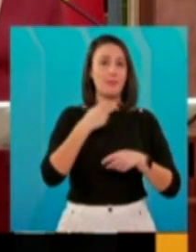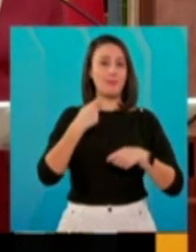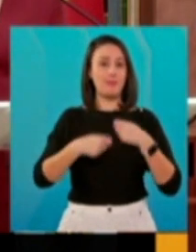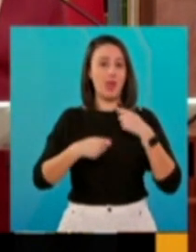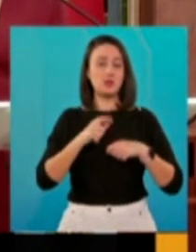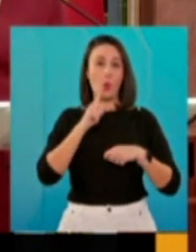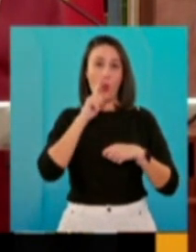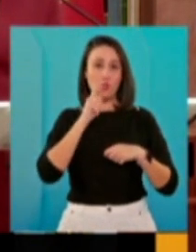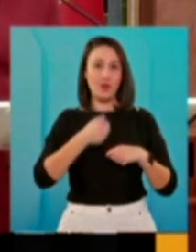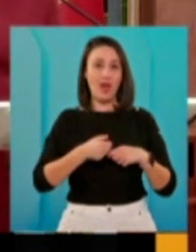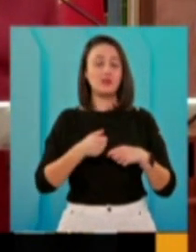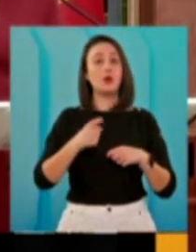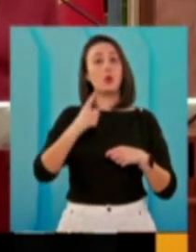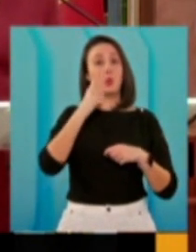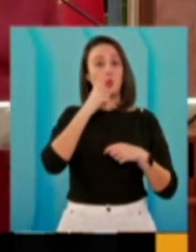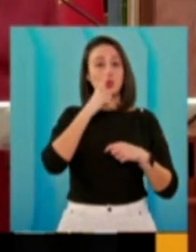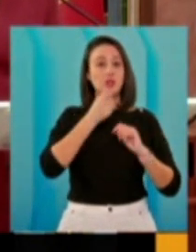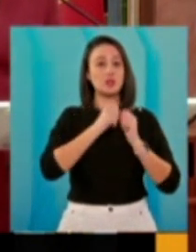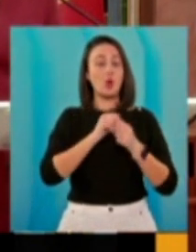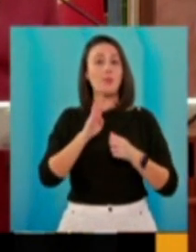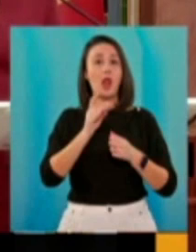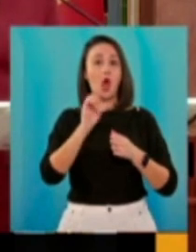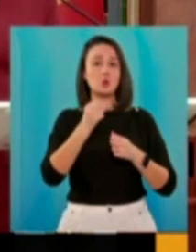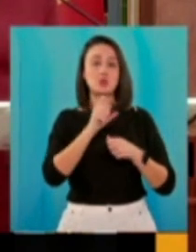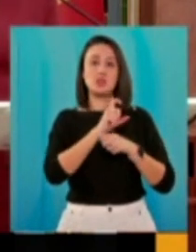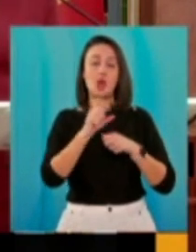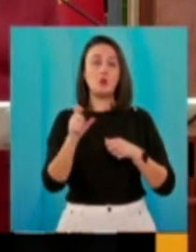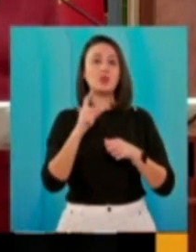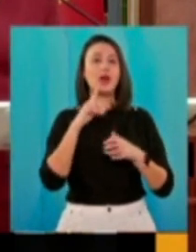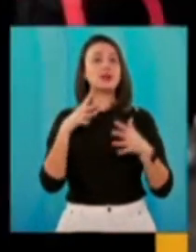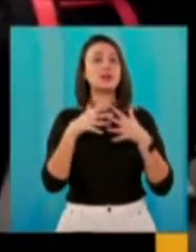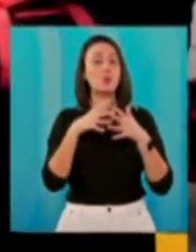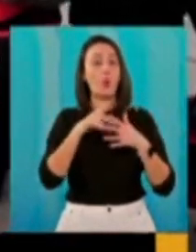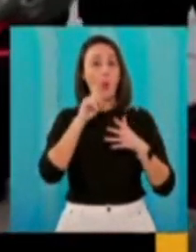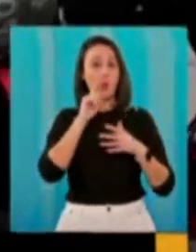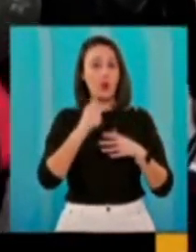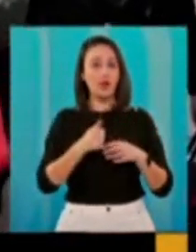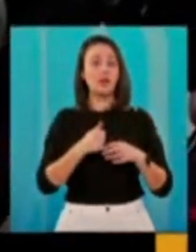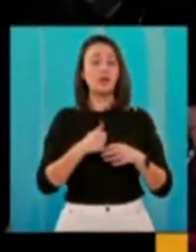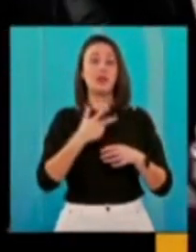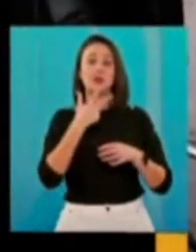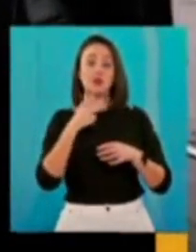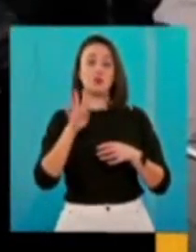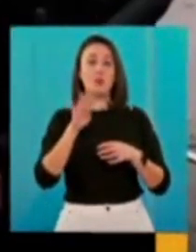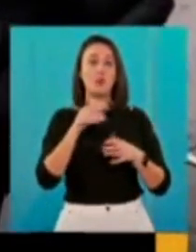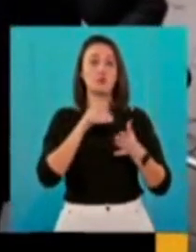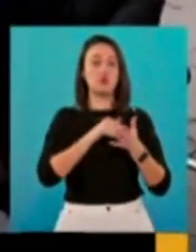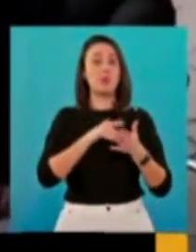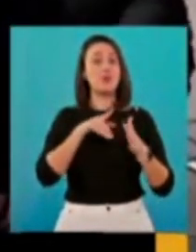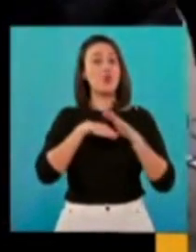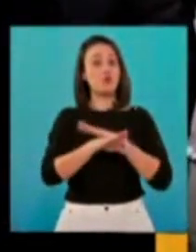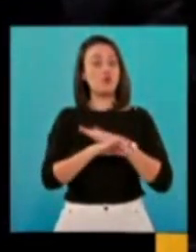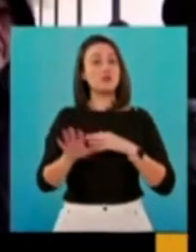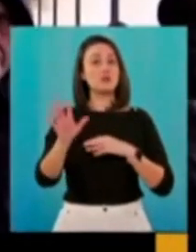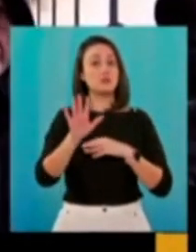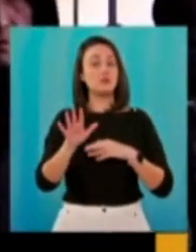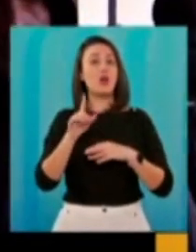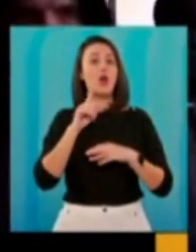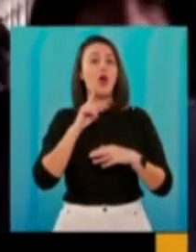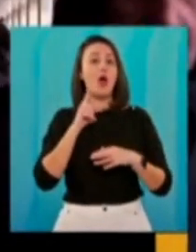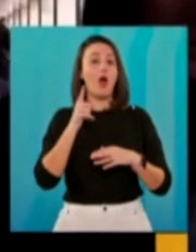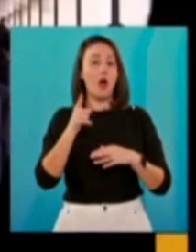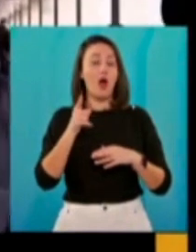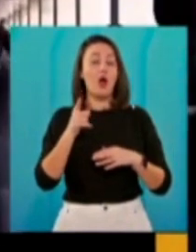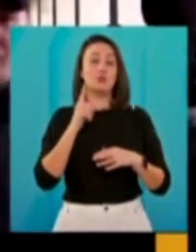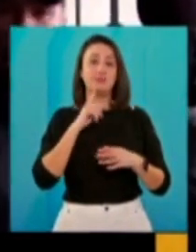piața ucraineană, rusă sau belarusă din cauza războiului din Ucraina. Aproape 340.000 de refugiați ucraineni au trecut până